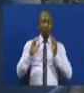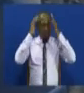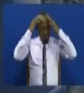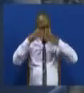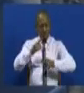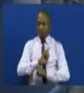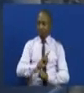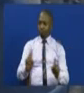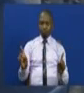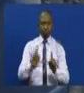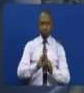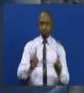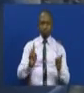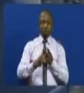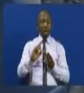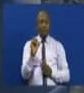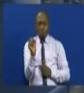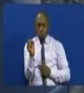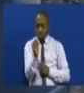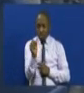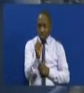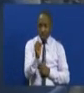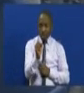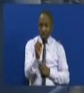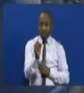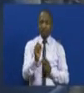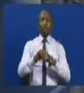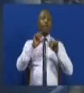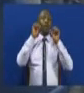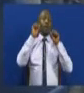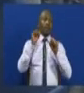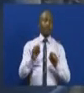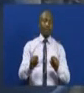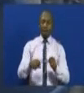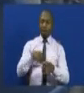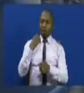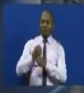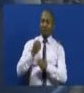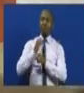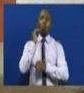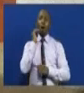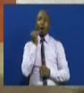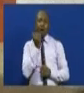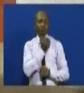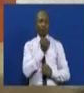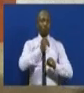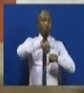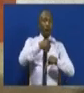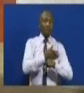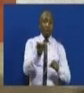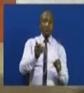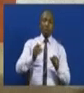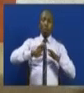usiwafukizie, na wazee sana ni lazima wafanyiwe kwa uangalifu, kwa sababu wakati mwingine